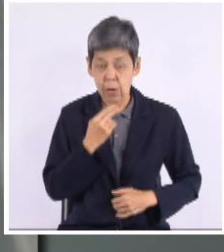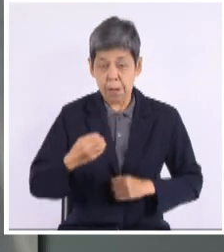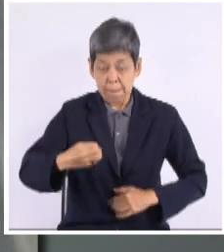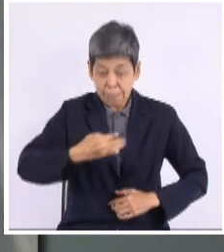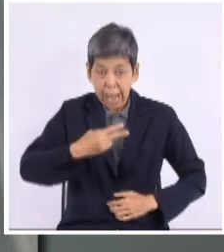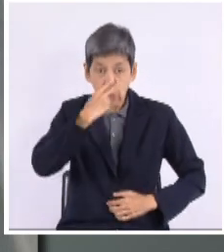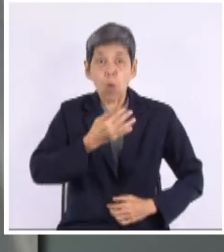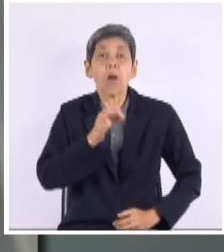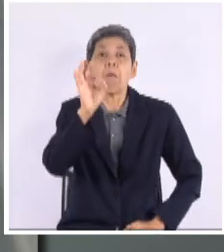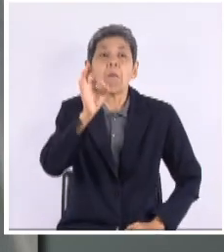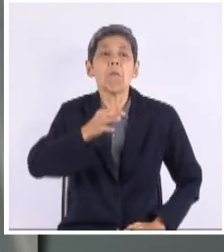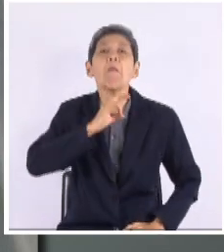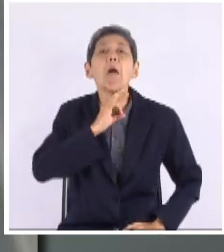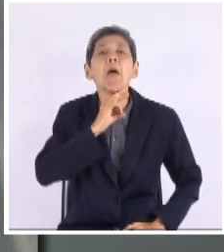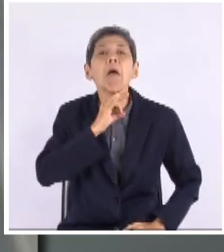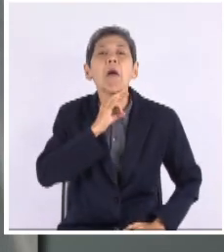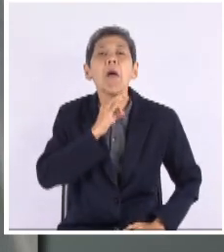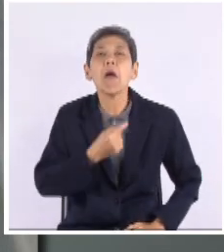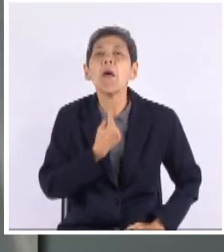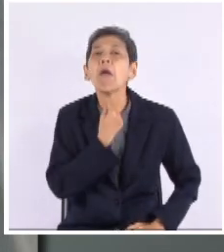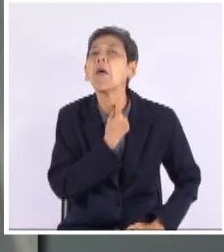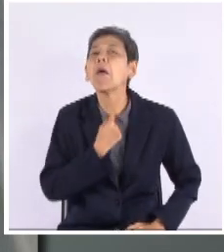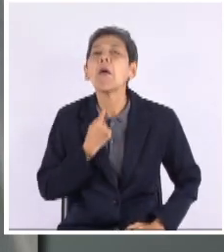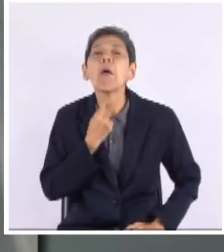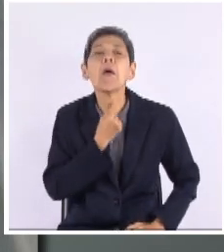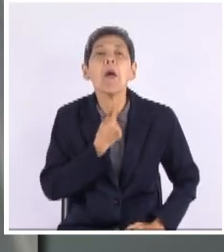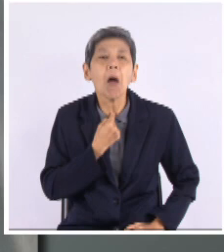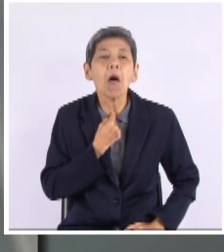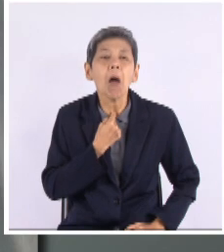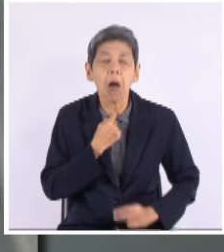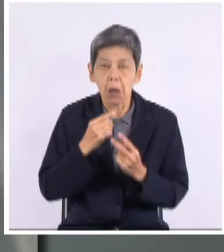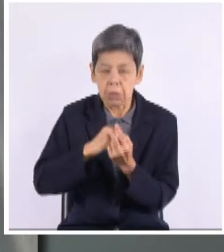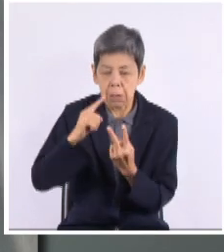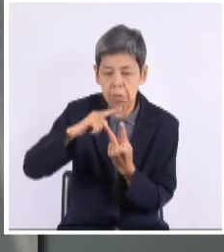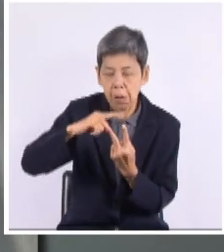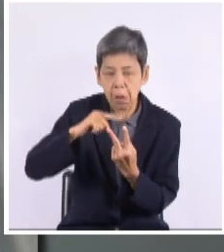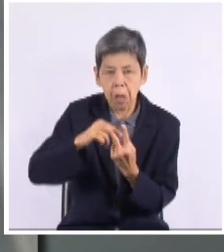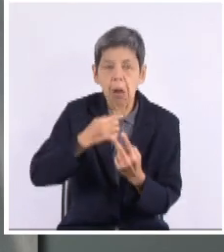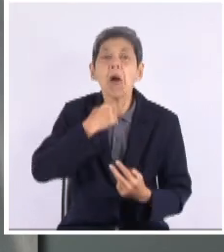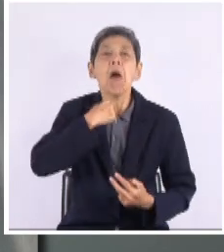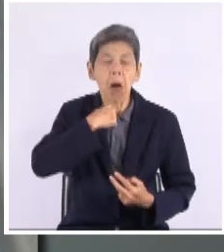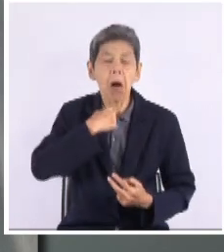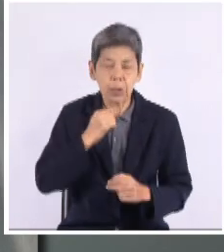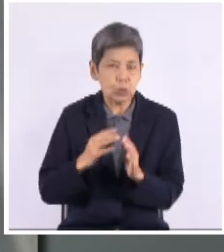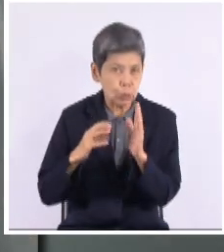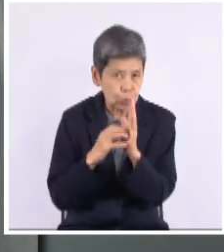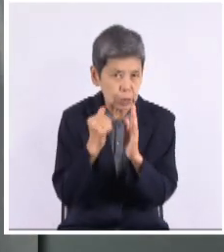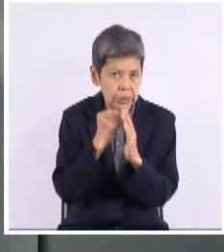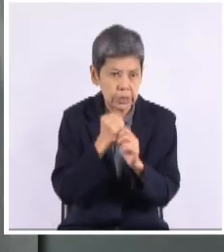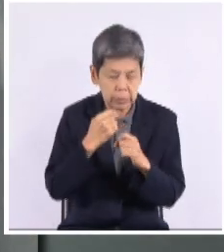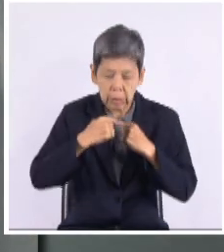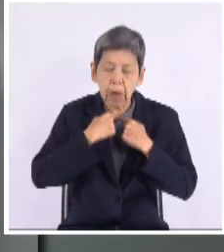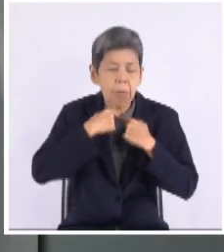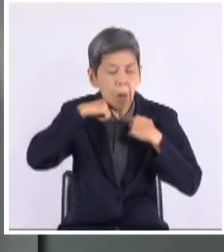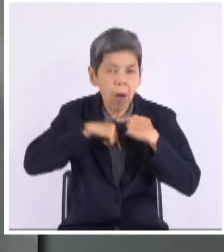เ***ซเรย์ดูชลบุรีเนื้อเหรียญมาติดค้างแนวขวางไปกดทับหลอดอาหารจะเป็นแผลลึกเลยอะแต่โชคดีที่มันยังไม่ทะลุ